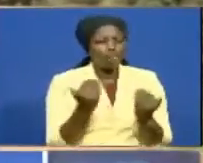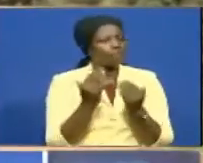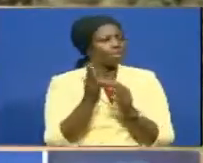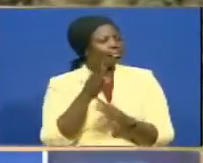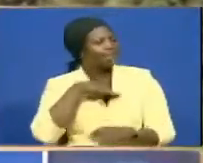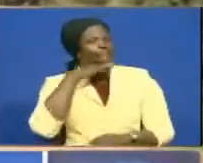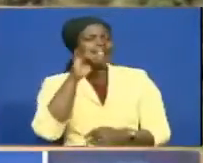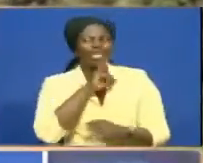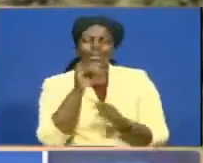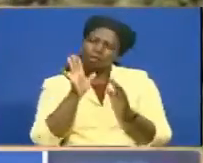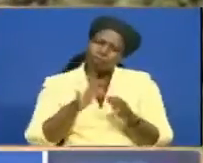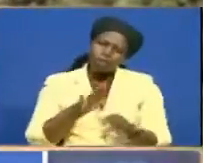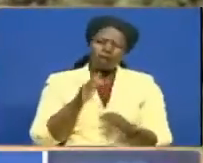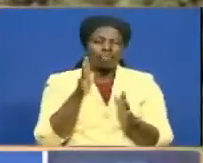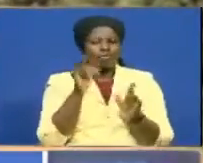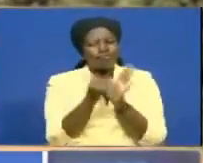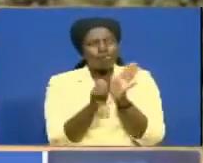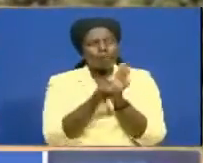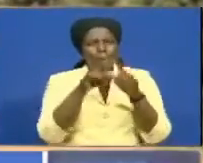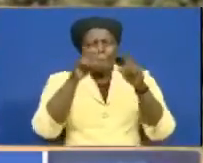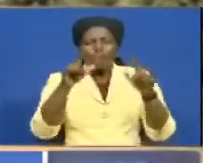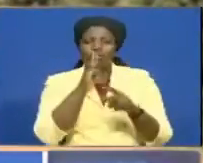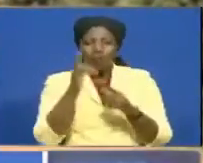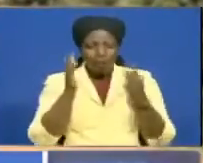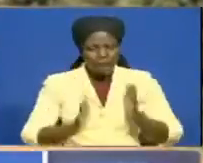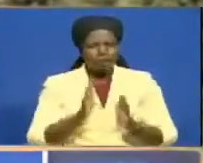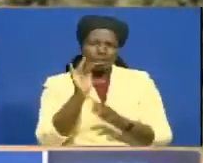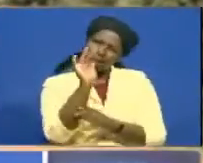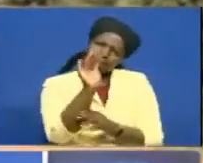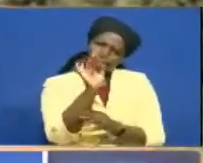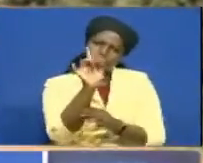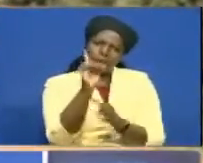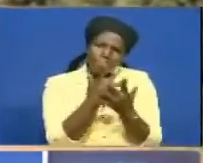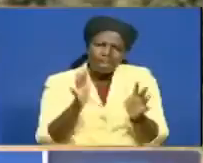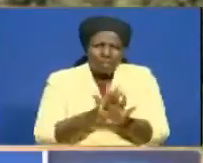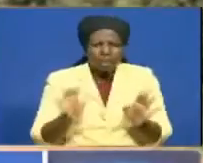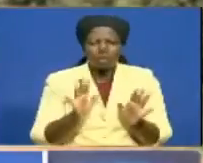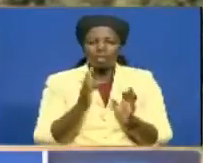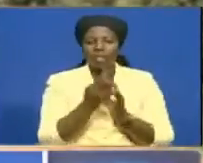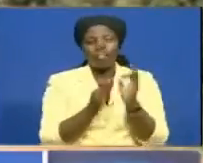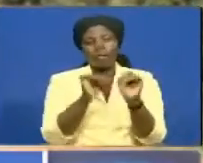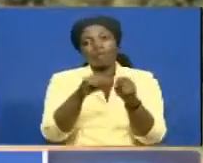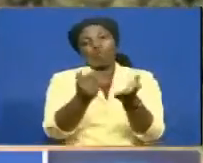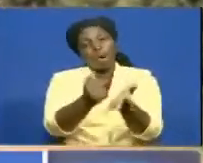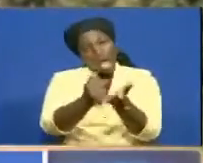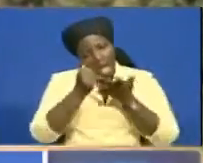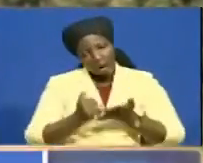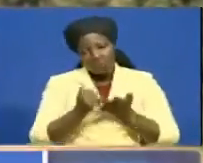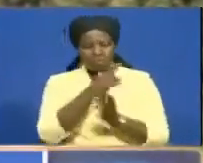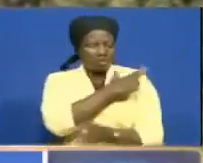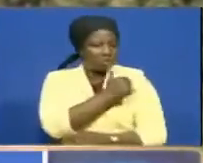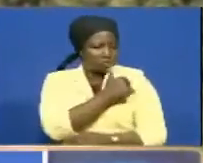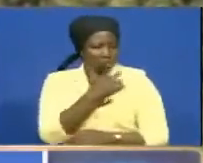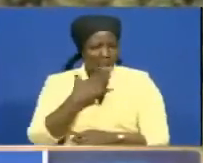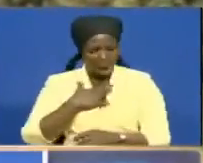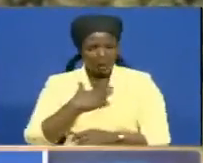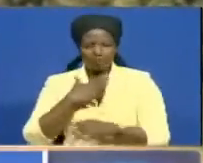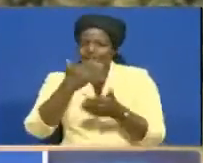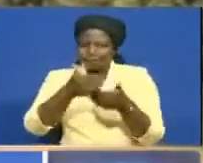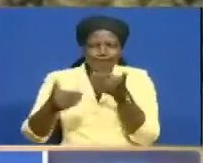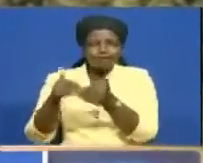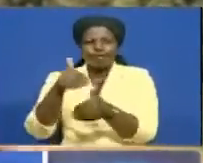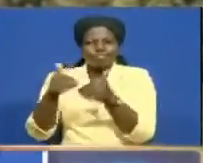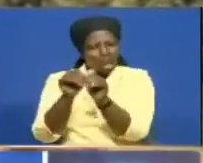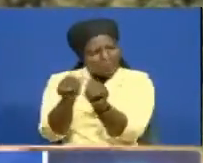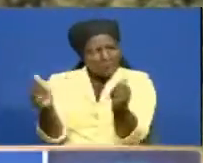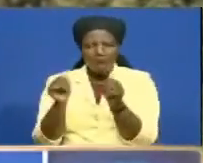mashinda mingi sana. Sasa tuko na ombi tu moja, mimi nitashinda nikirudia hapo, ya kwamba kama tungesaidiwa hospitali yetu itengenezwe, wa